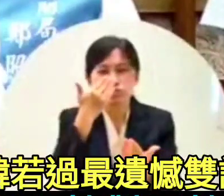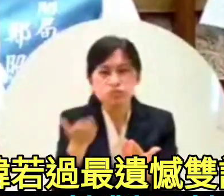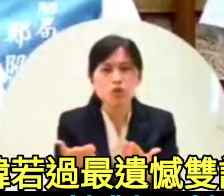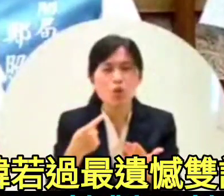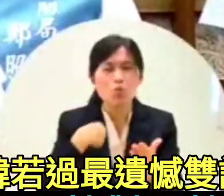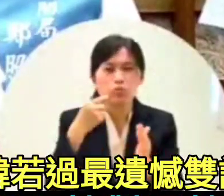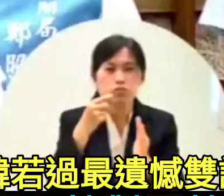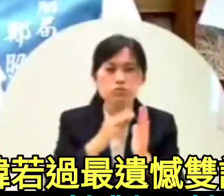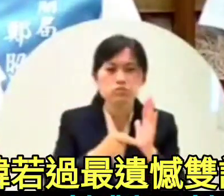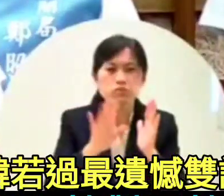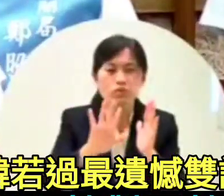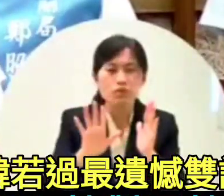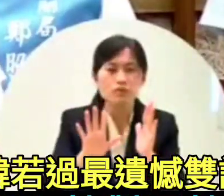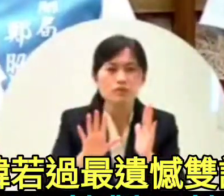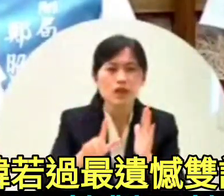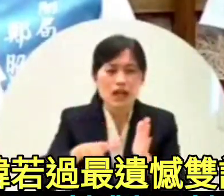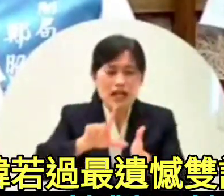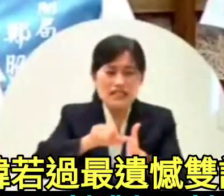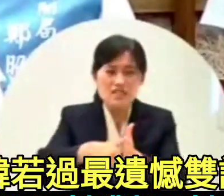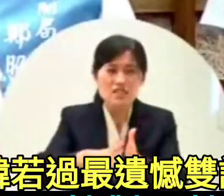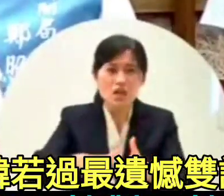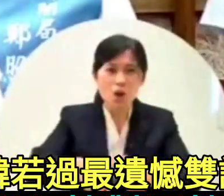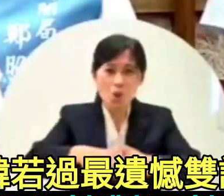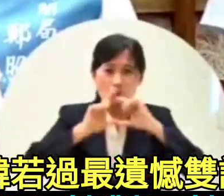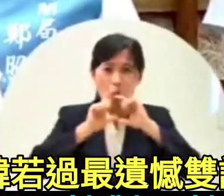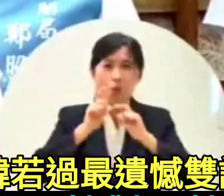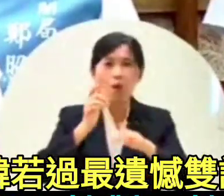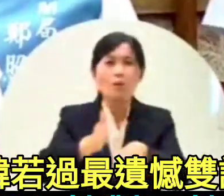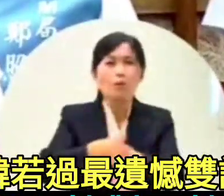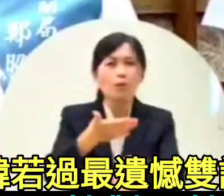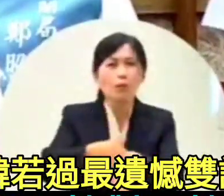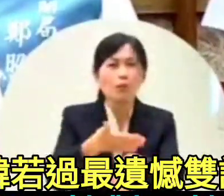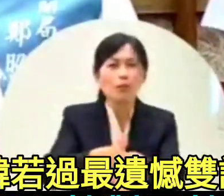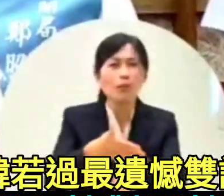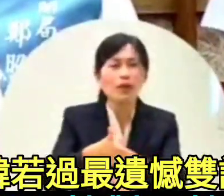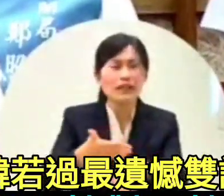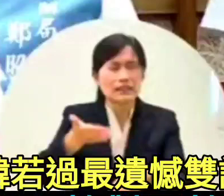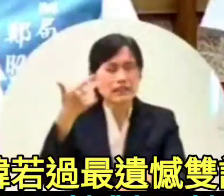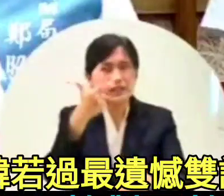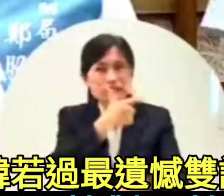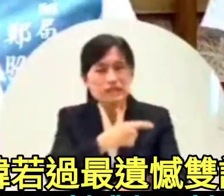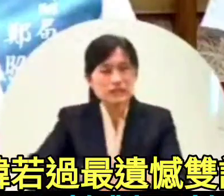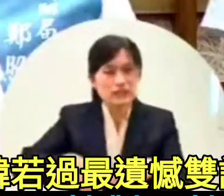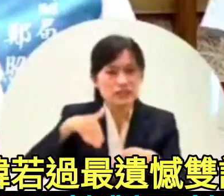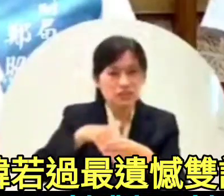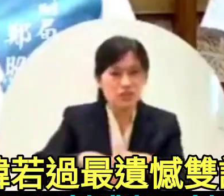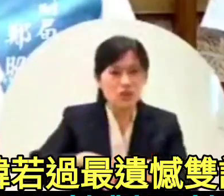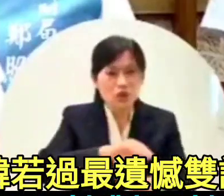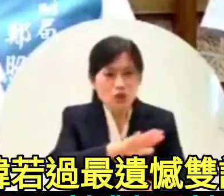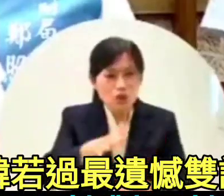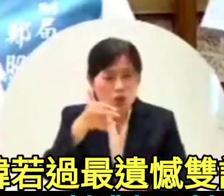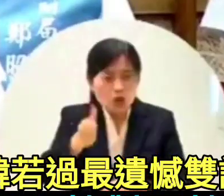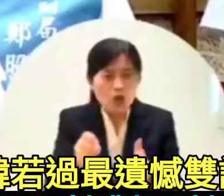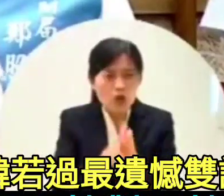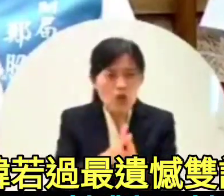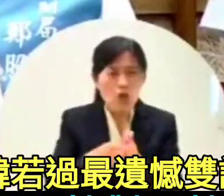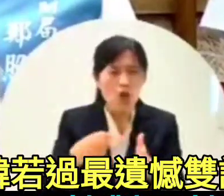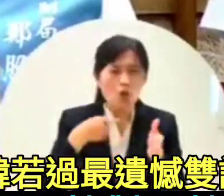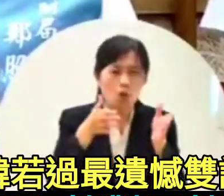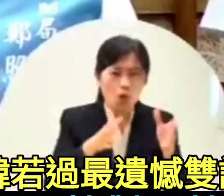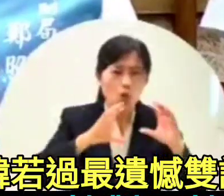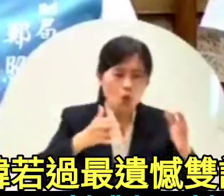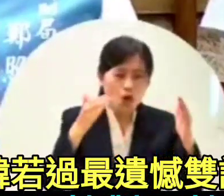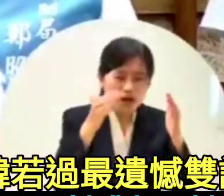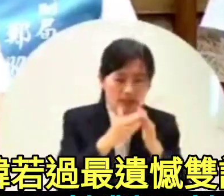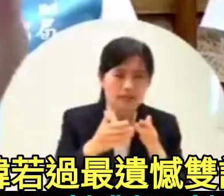流，但是当初选总统的时候，的确对国家、对高雄这个土地都有一个热情的